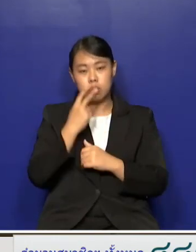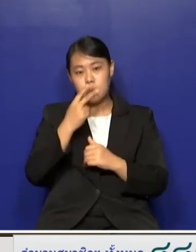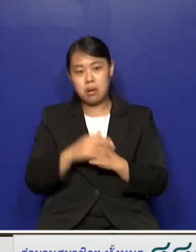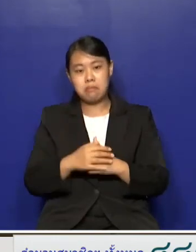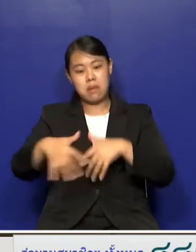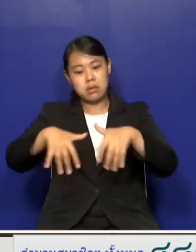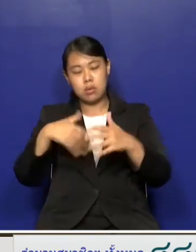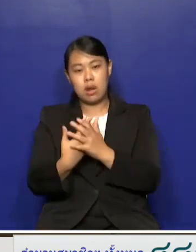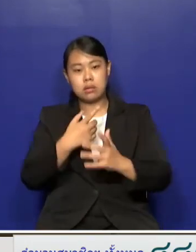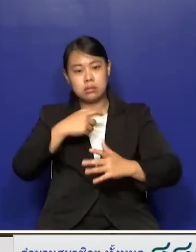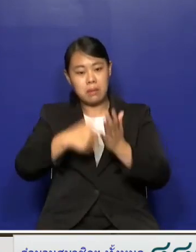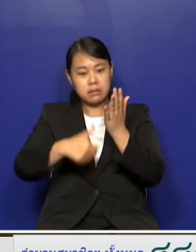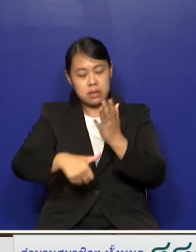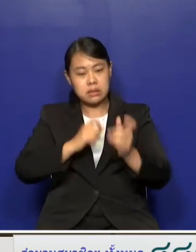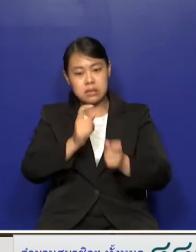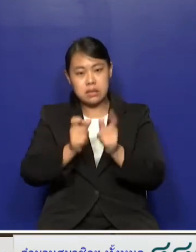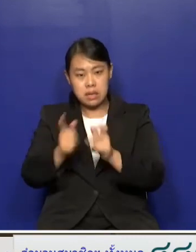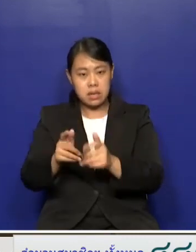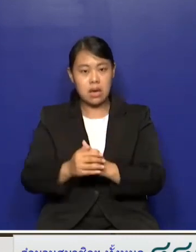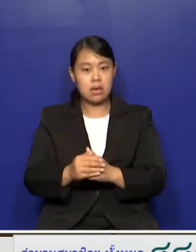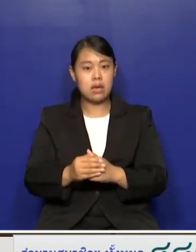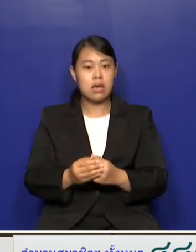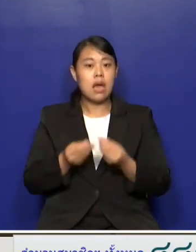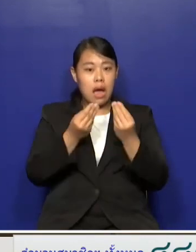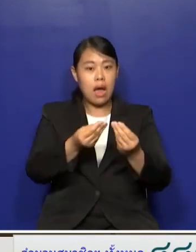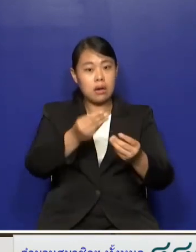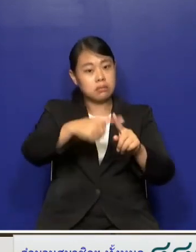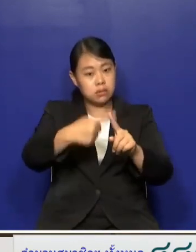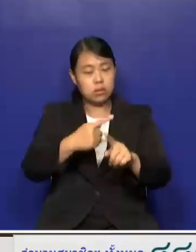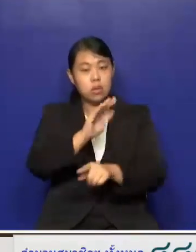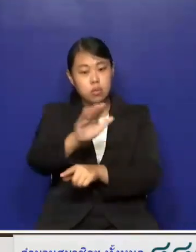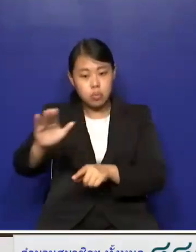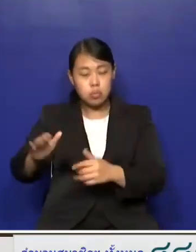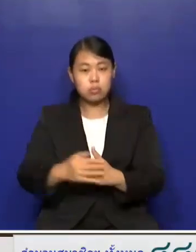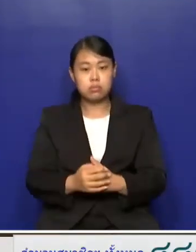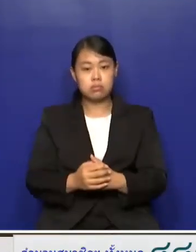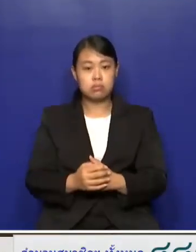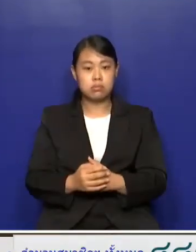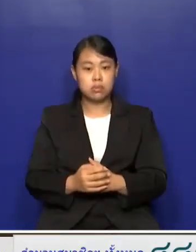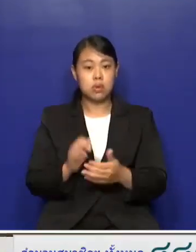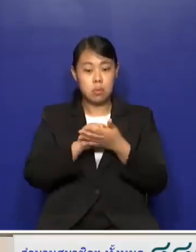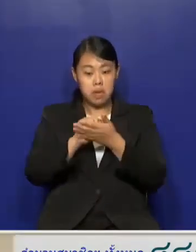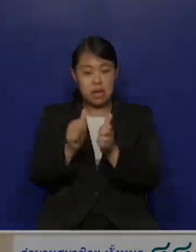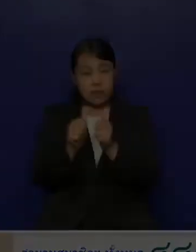น้องประชาชนเงินภาษีของพี่น้องประชาชนจะต้องพูดจาและบริการประชาชนที่ดีครับขอบคุณครับอ่ะ